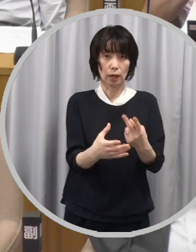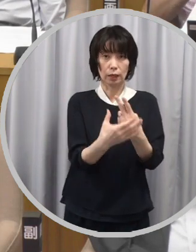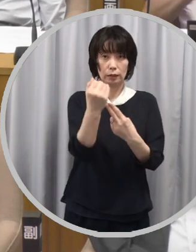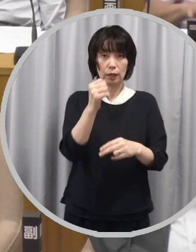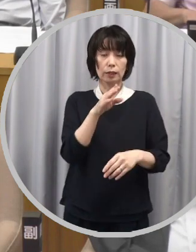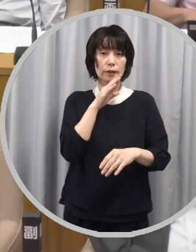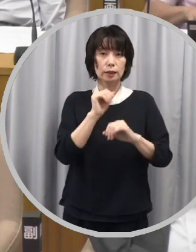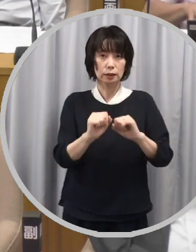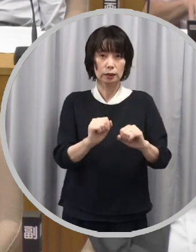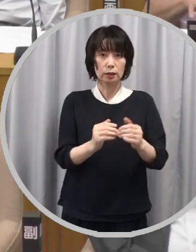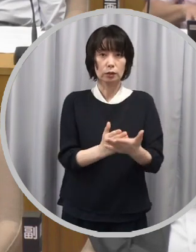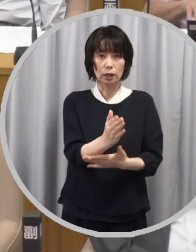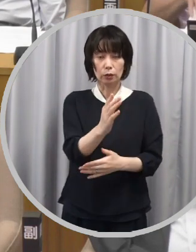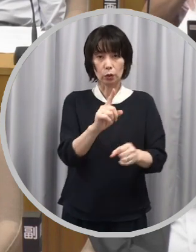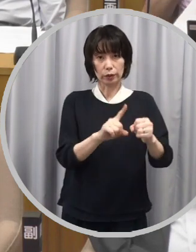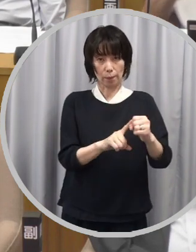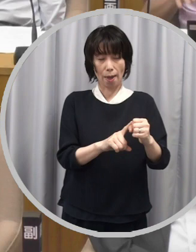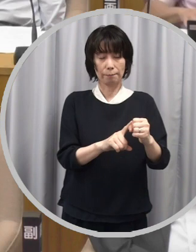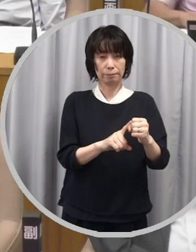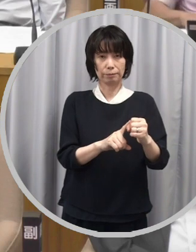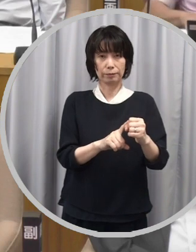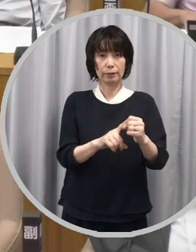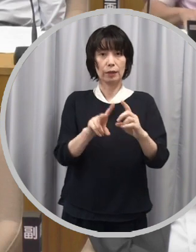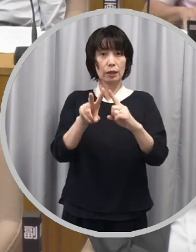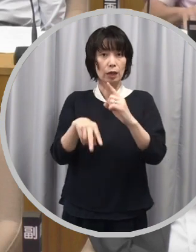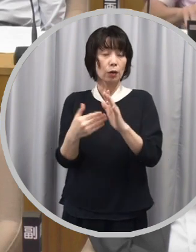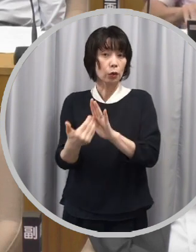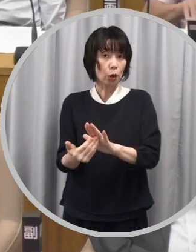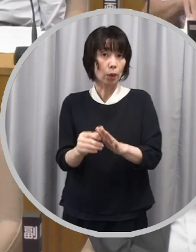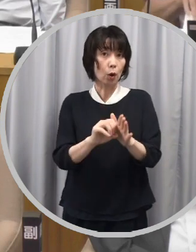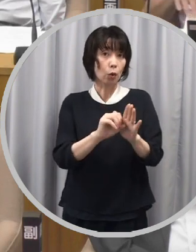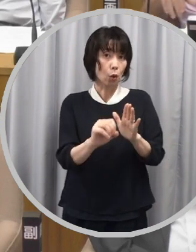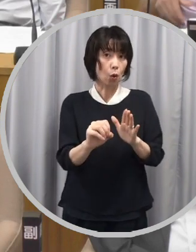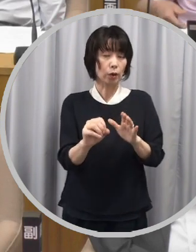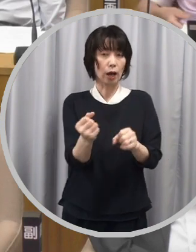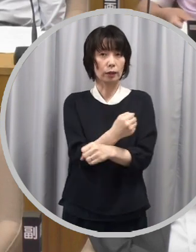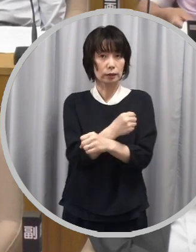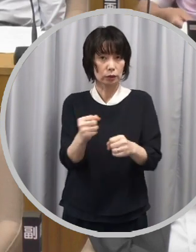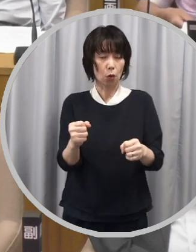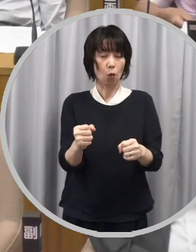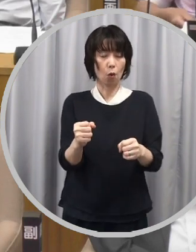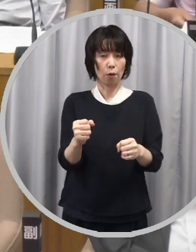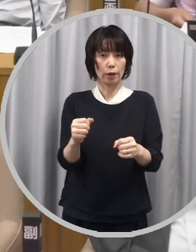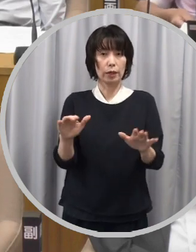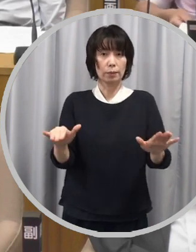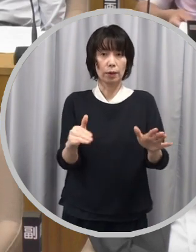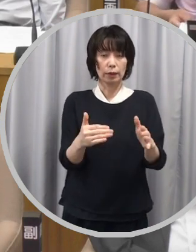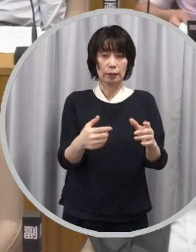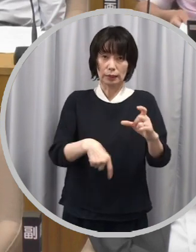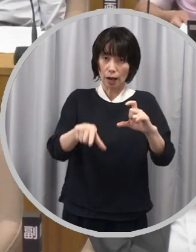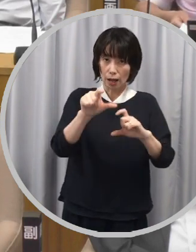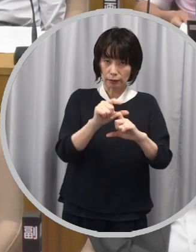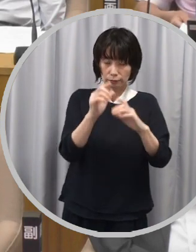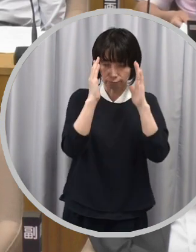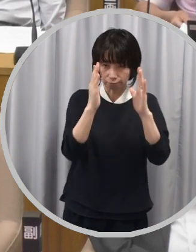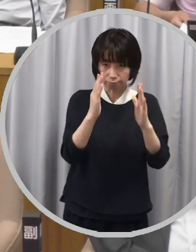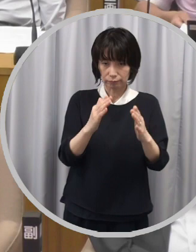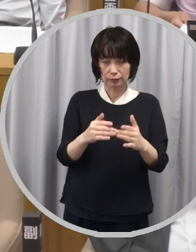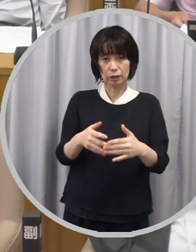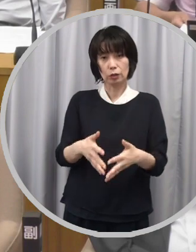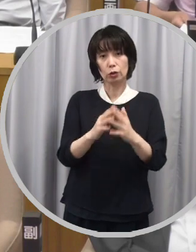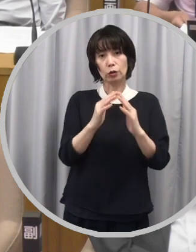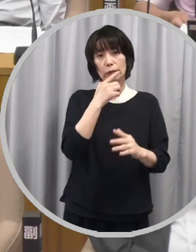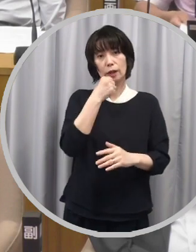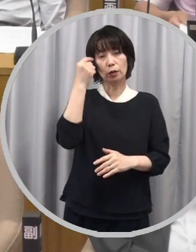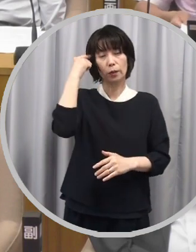的実施が開始できるよう、介護予防につながる効果的な保険事業をこれまで以上に力を入れてまいりたいと考